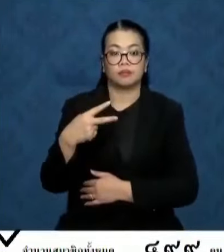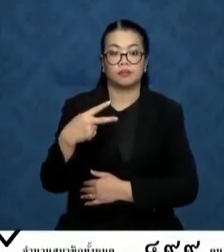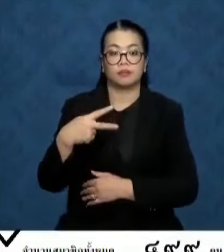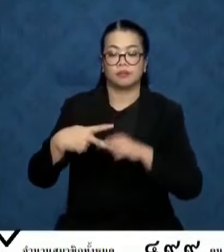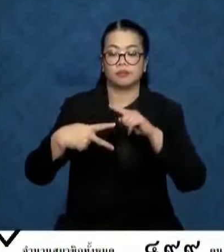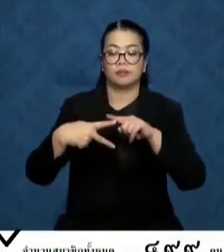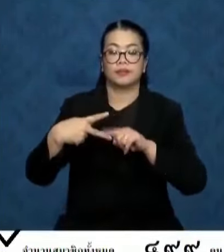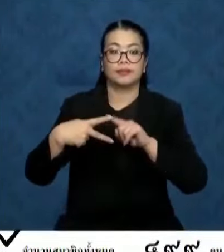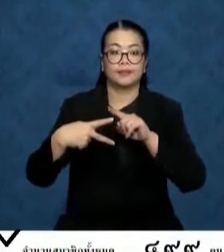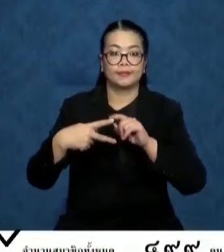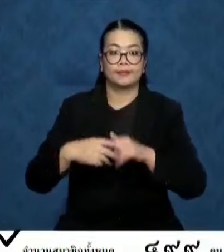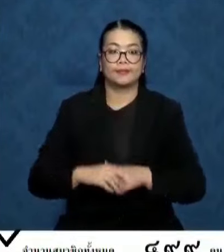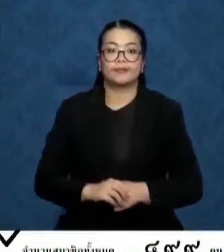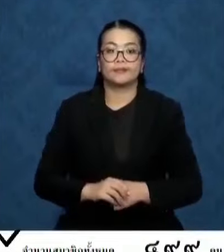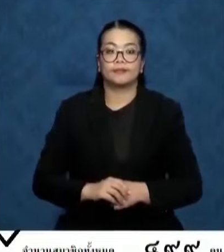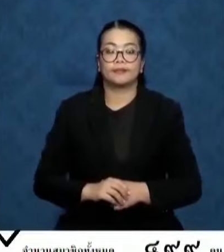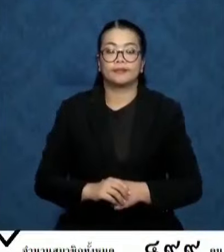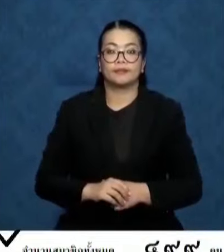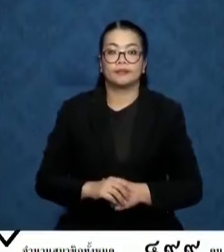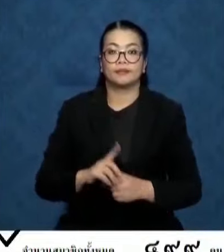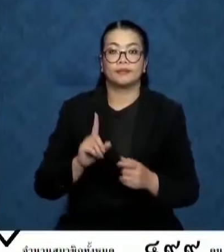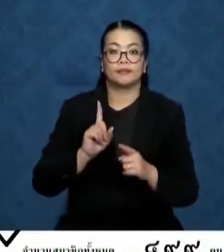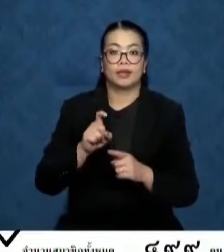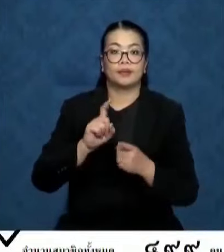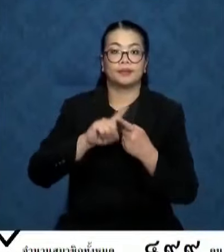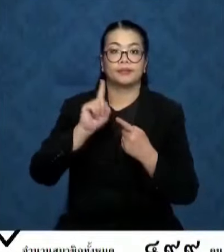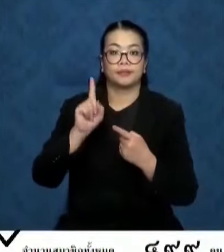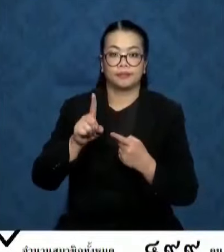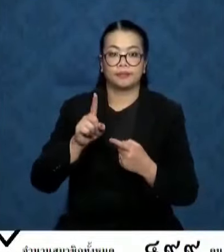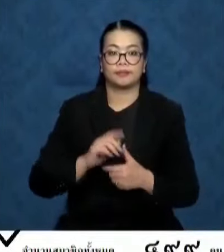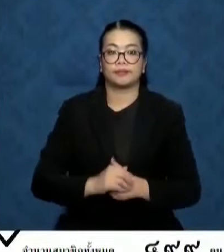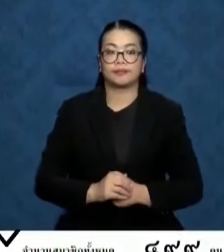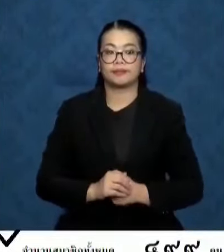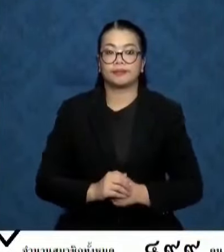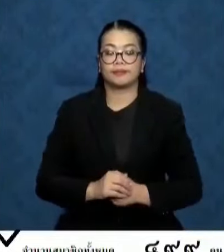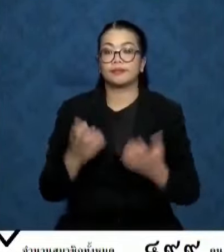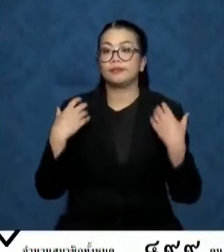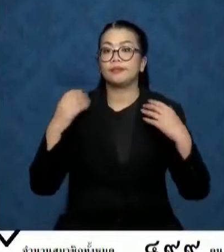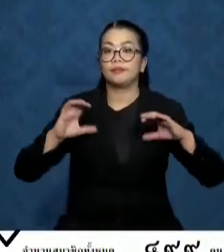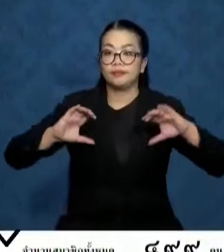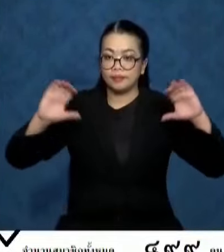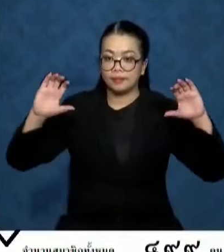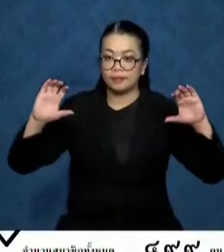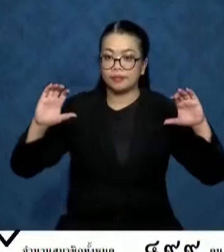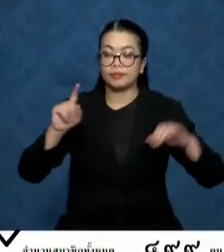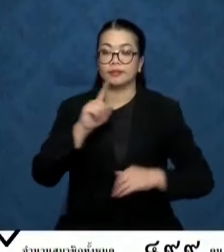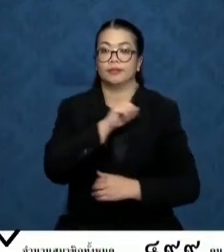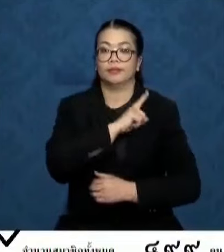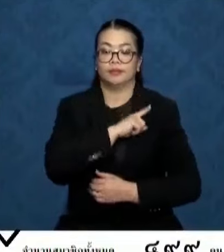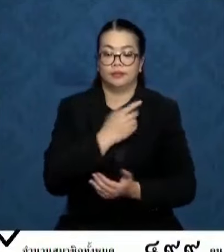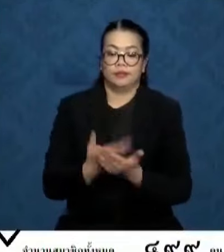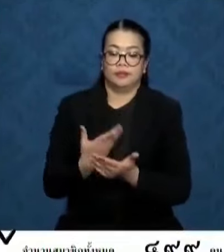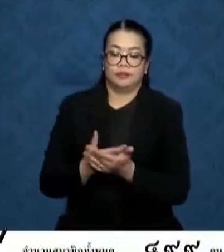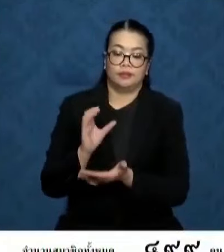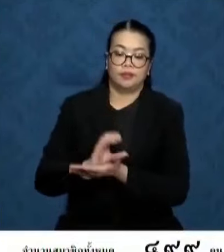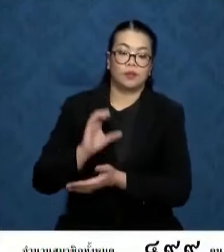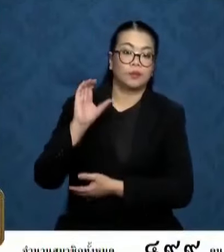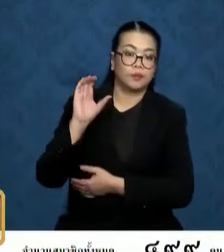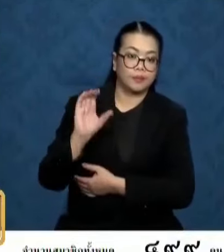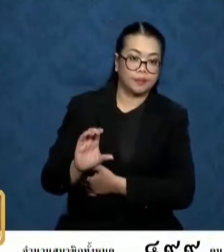บข้อ 1รัฐบาลในฐานะผู้ใช้งบประมาณ